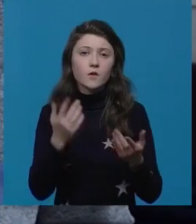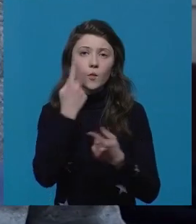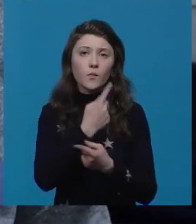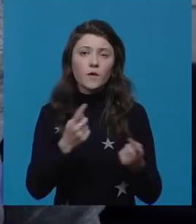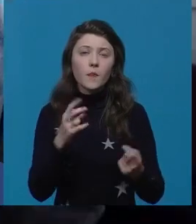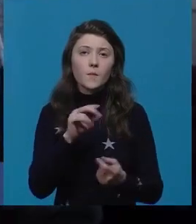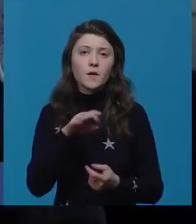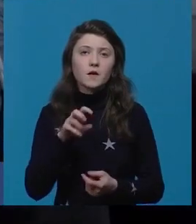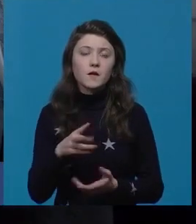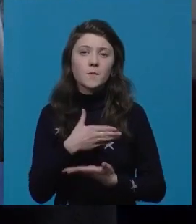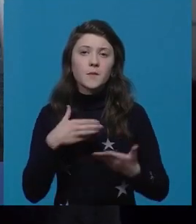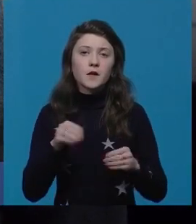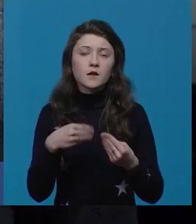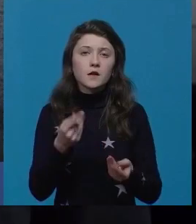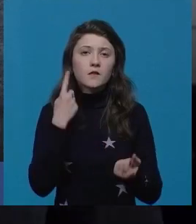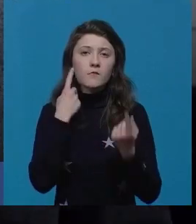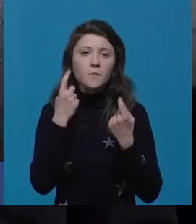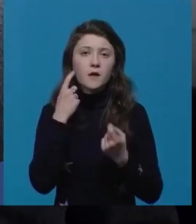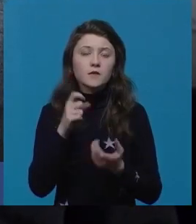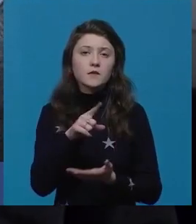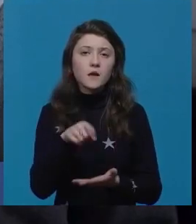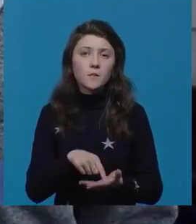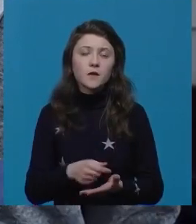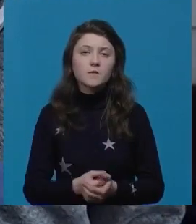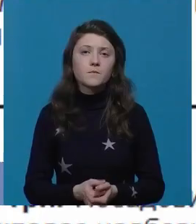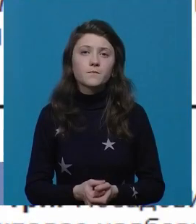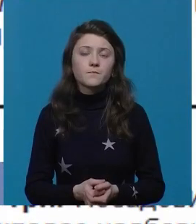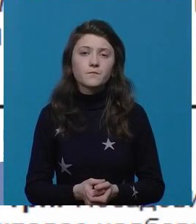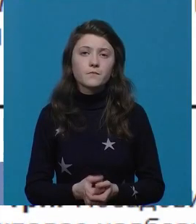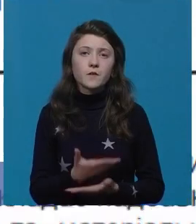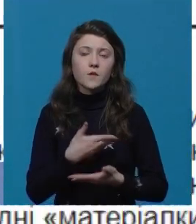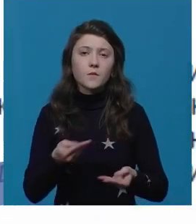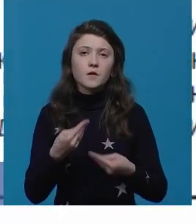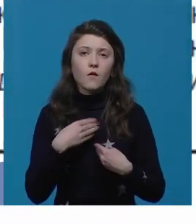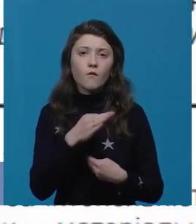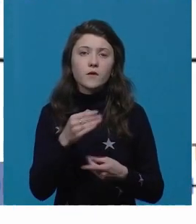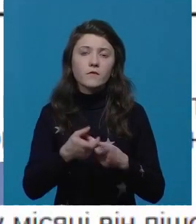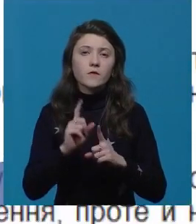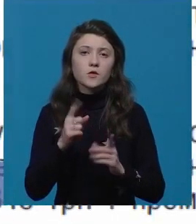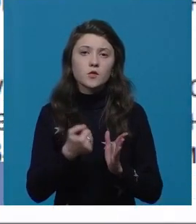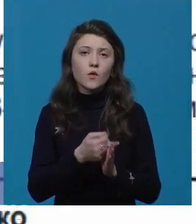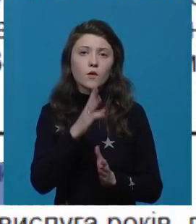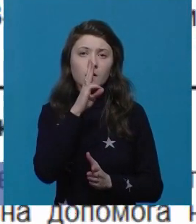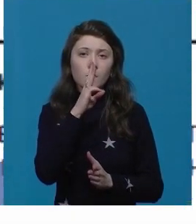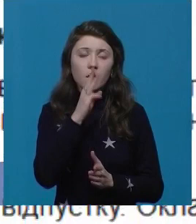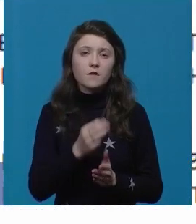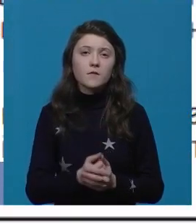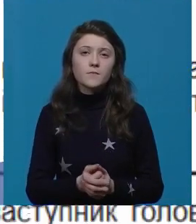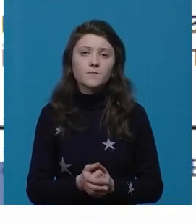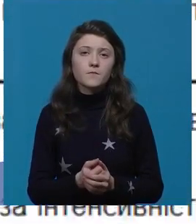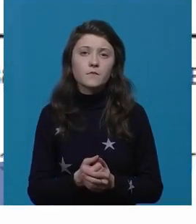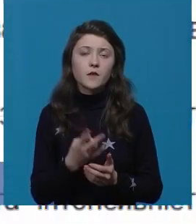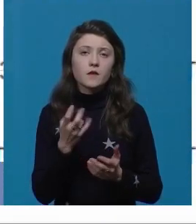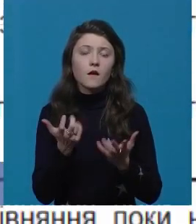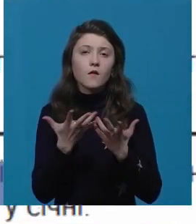Ми надали інформаційний запит в обласну державну адміністрацію і нам надали офіційну відповідь щодо зарплат і нарахувань